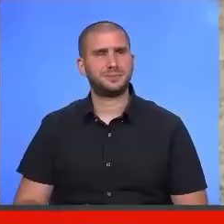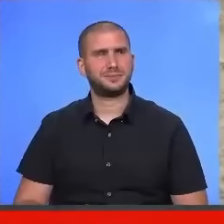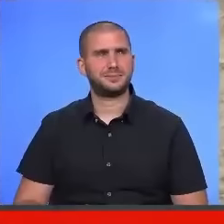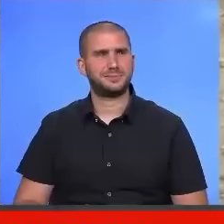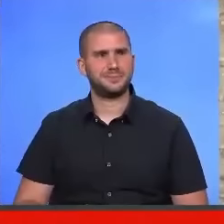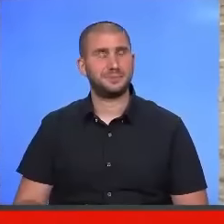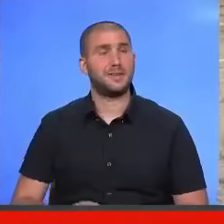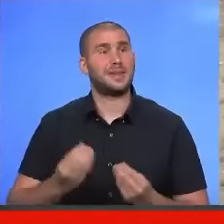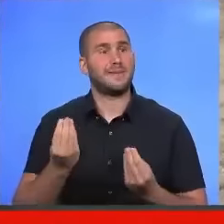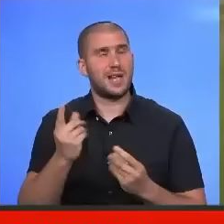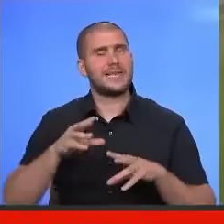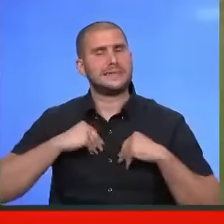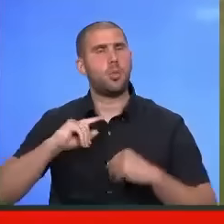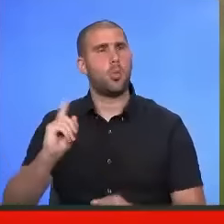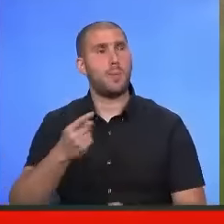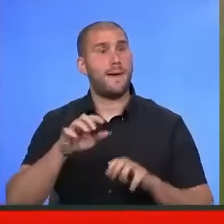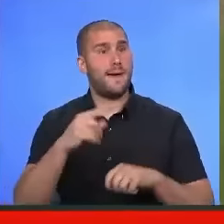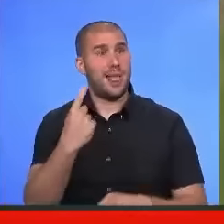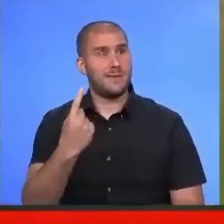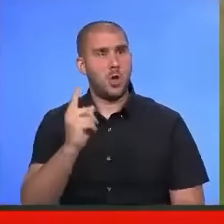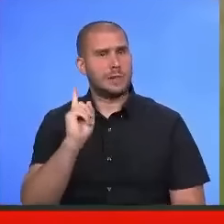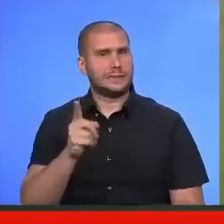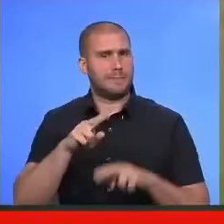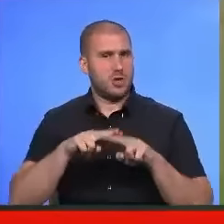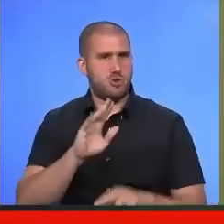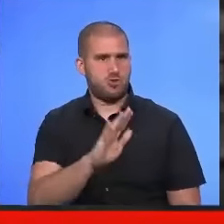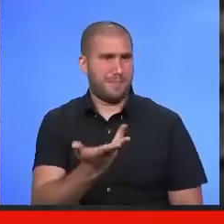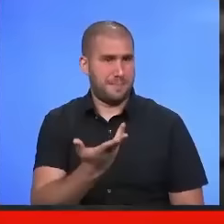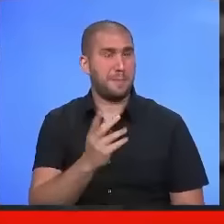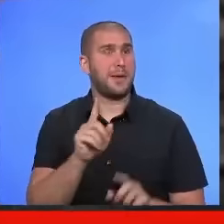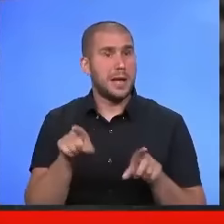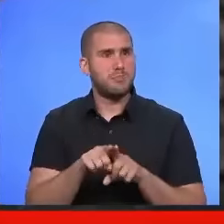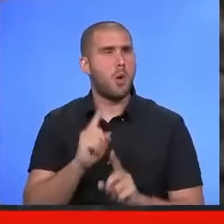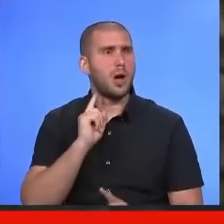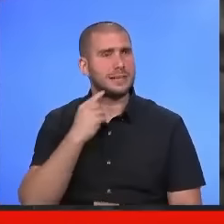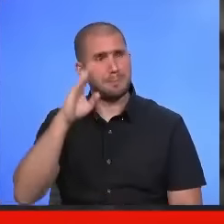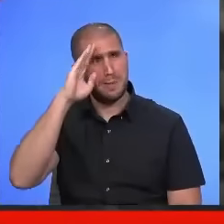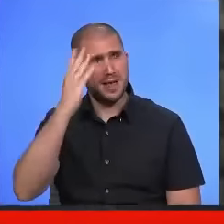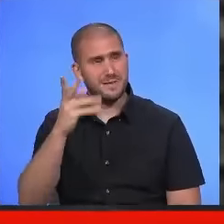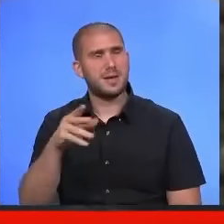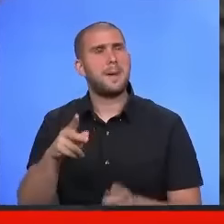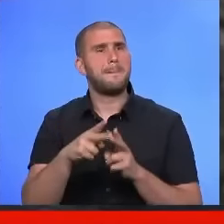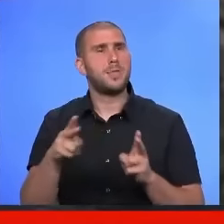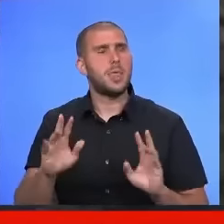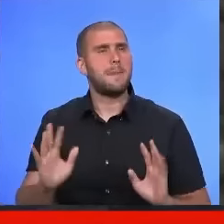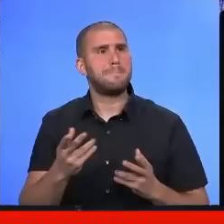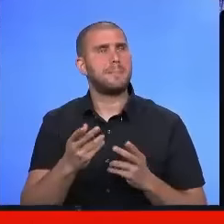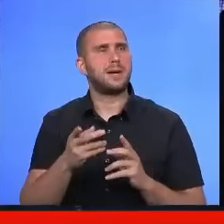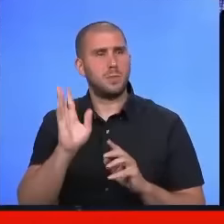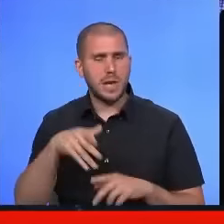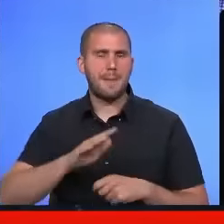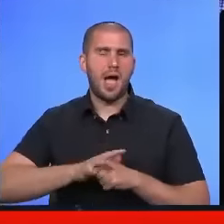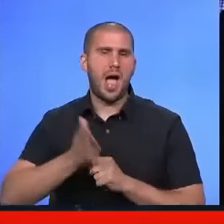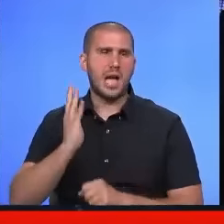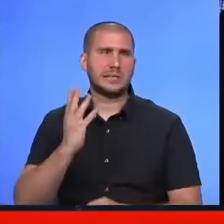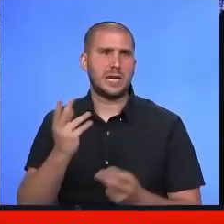לדבר אחד יסכימו כולם הכלבים האלה לא צריכים להיות שם בדיוק כמו החזירים בחיפה הפתרון המהיר והיעיל הוא